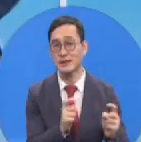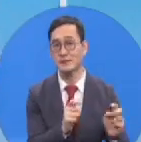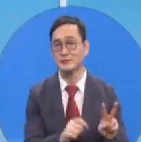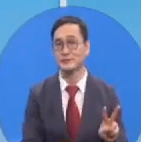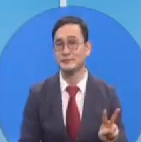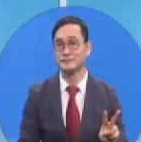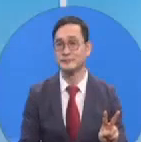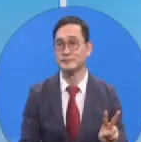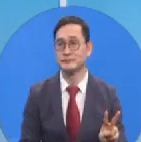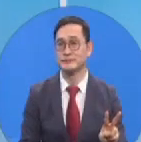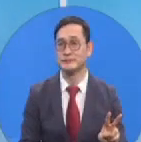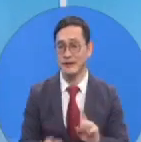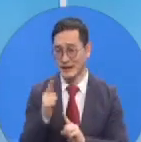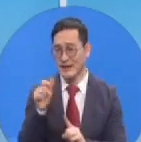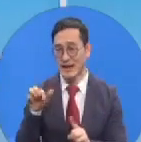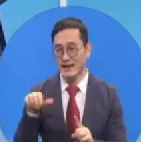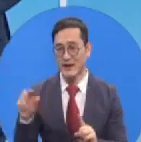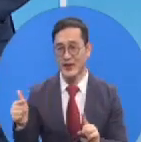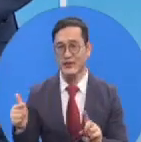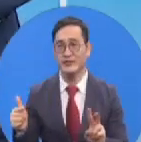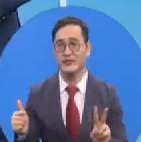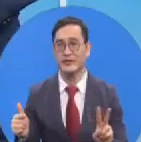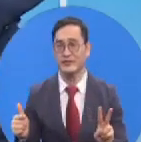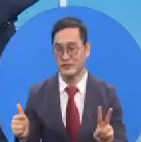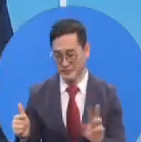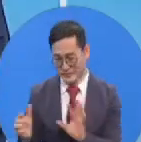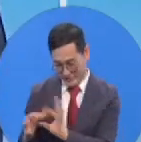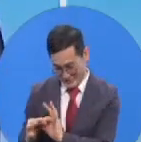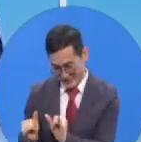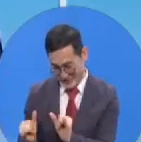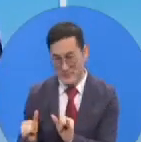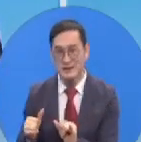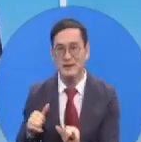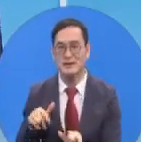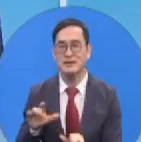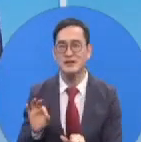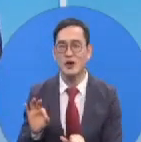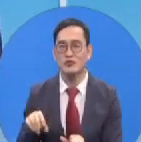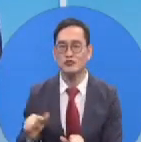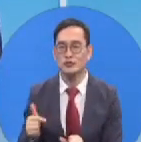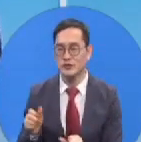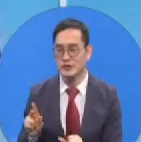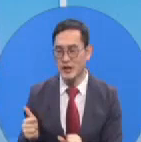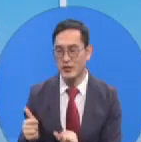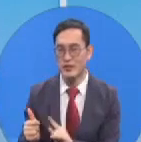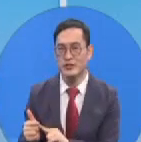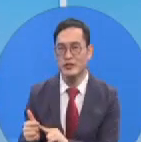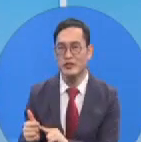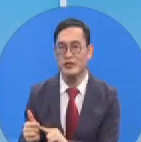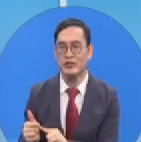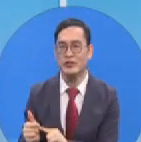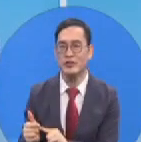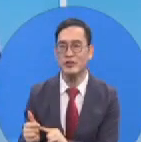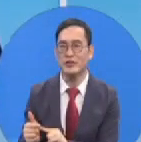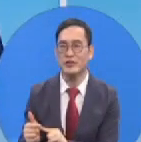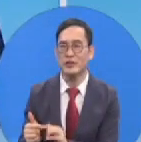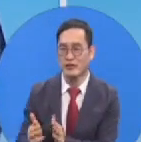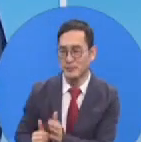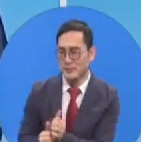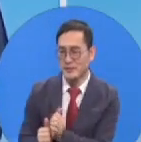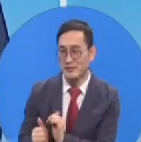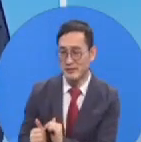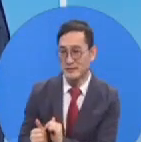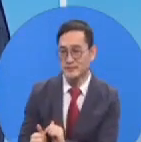바로 이낙연 전 대표의 측근인 정운현 전 국무총리 비서실장인데요. 이재명 지사를